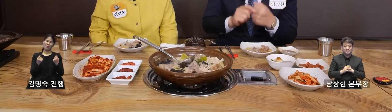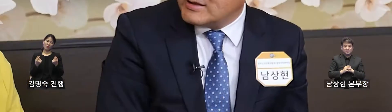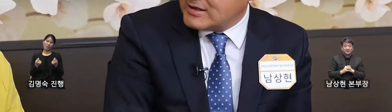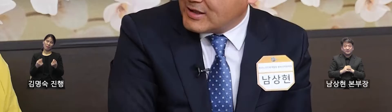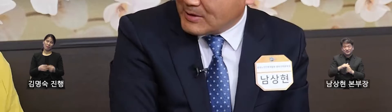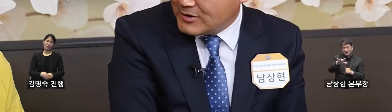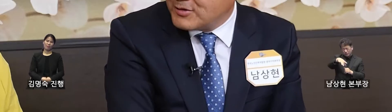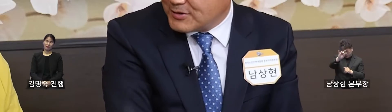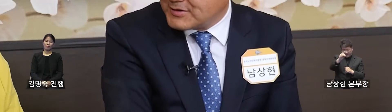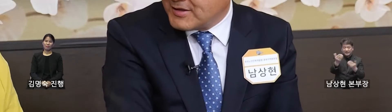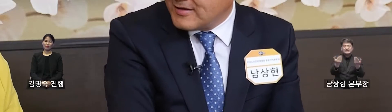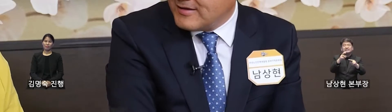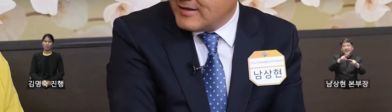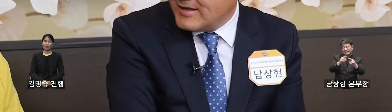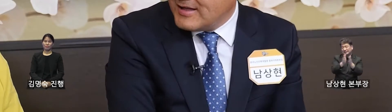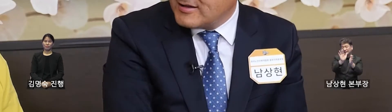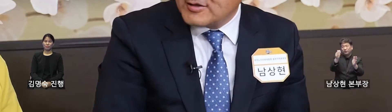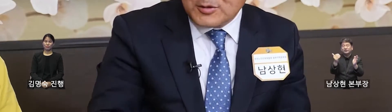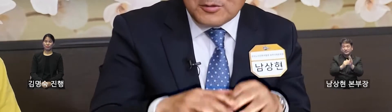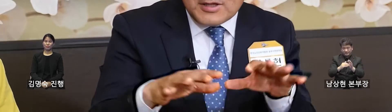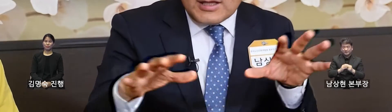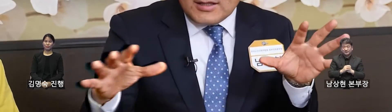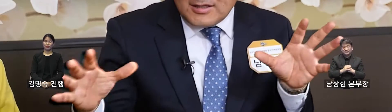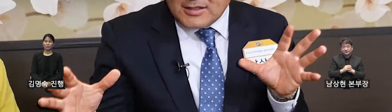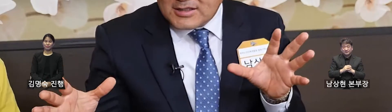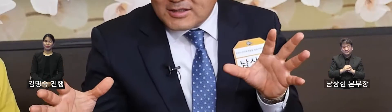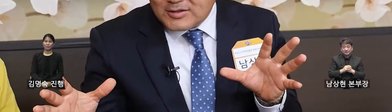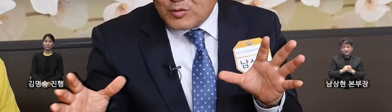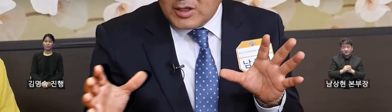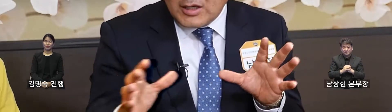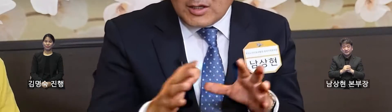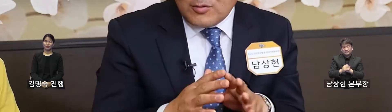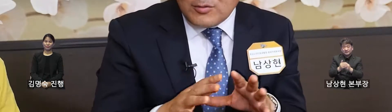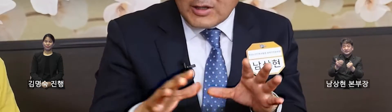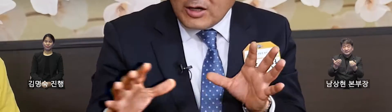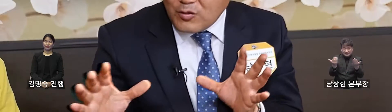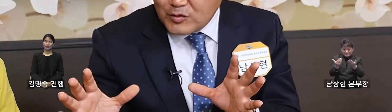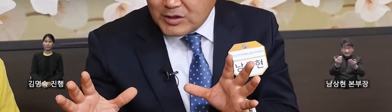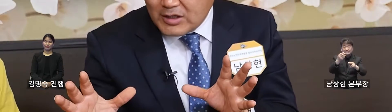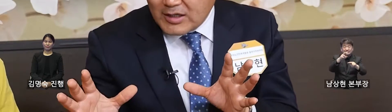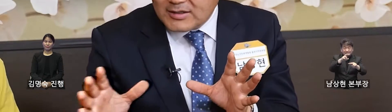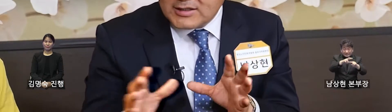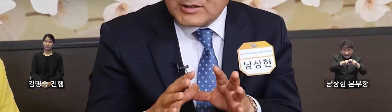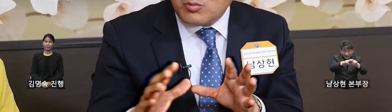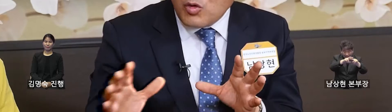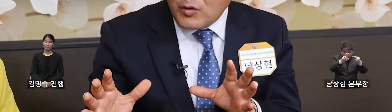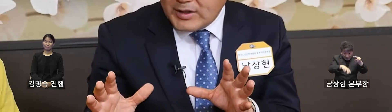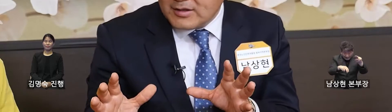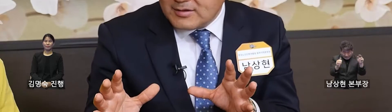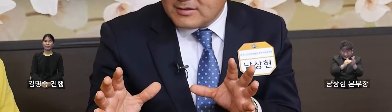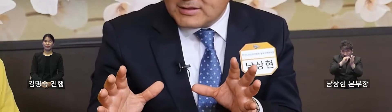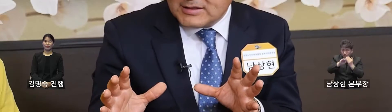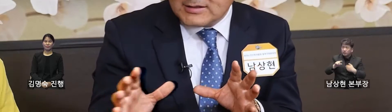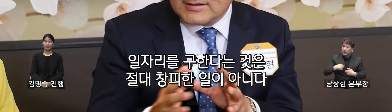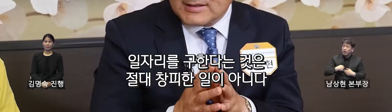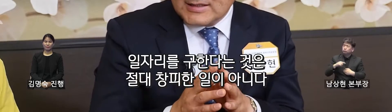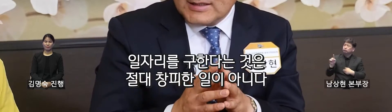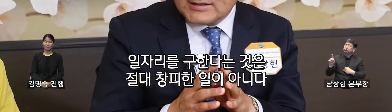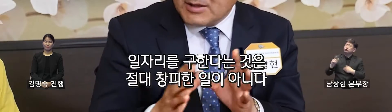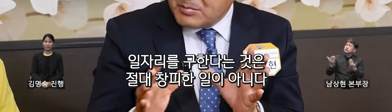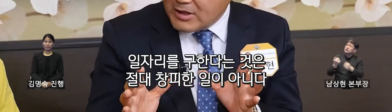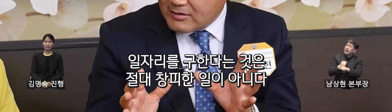그렇게 처음에 일자리가 만들어졌어요. 그래서 이 일자리 은퇴하고 내가 어디를 가야 되는지 뭐 해야